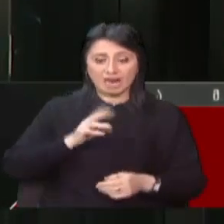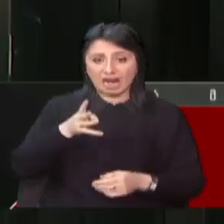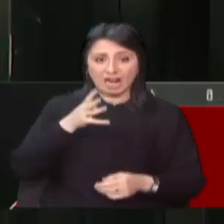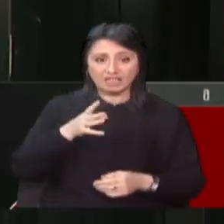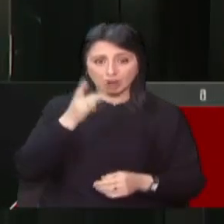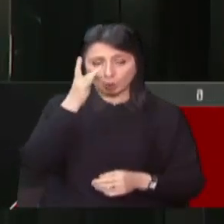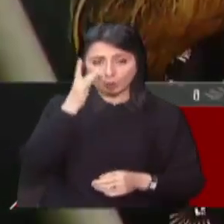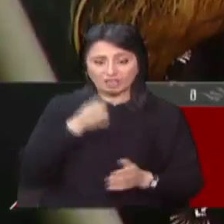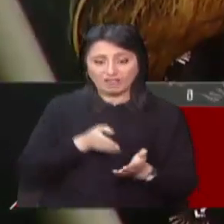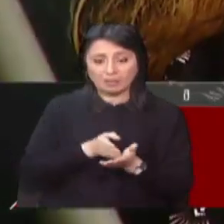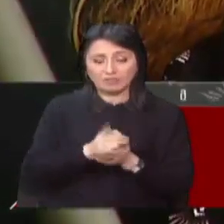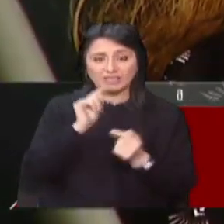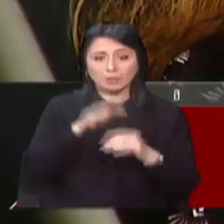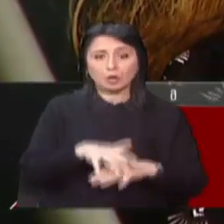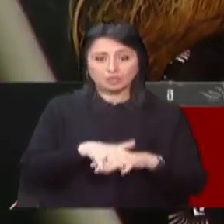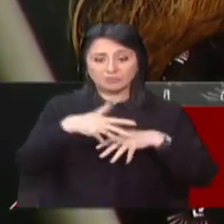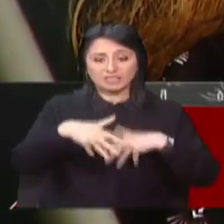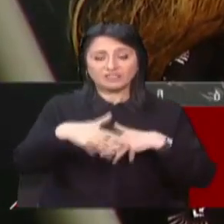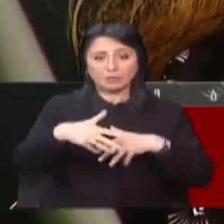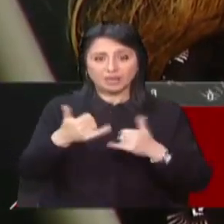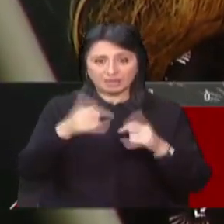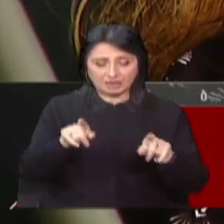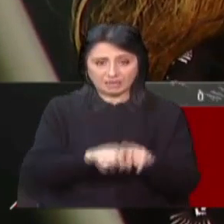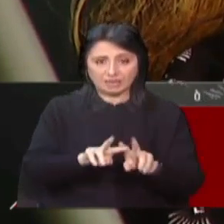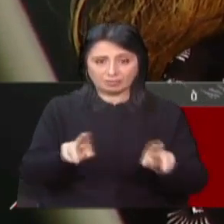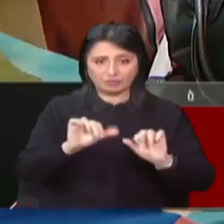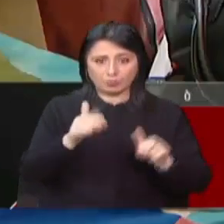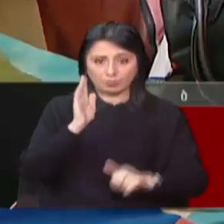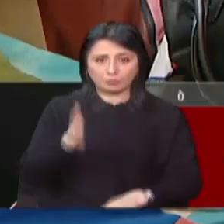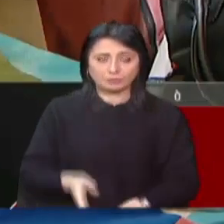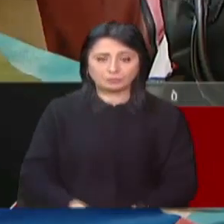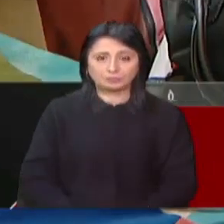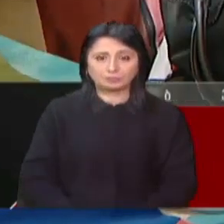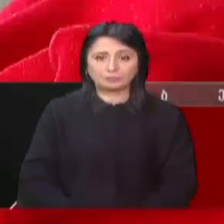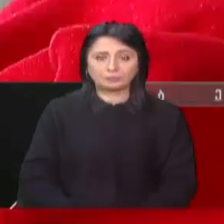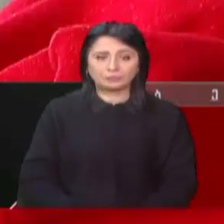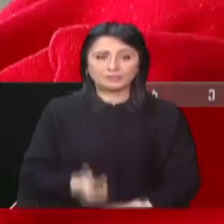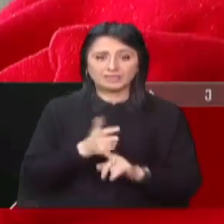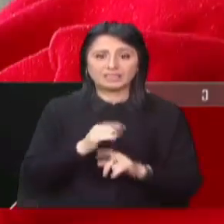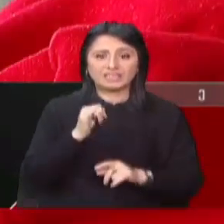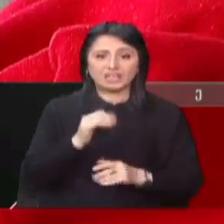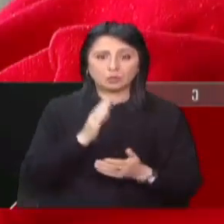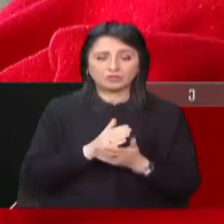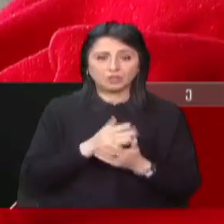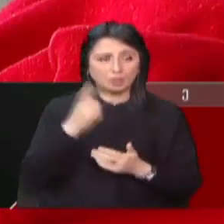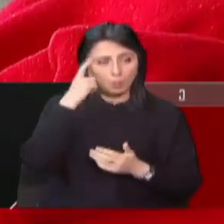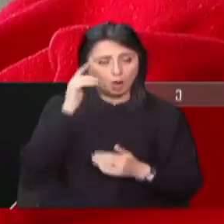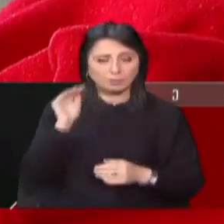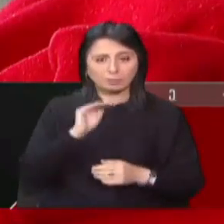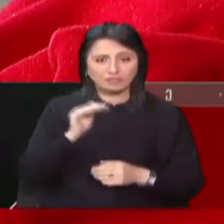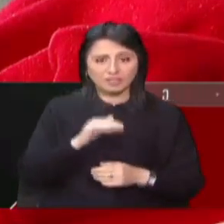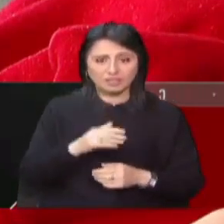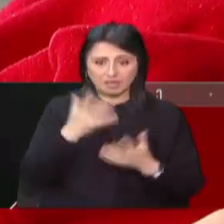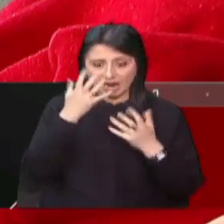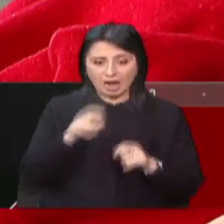administratsiidan rustavelis mimartvlobit saprotesto msvlelobas dghesats gamartave Alien sudadort moralurat fizikurat